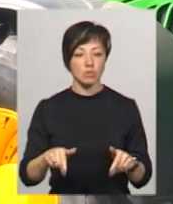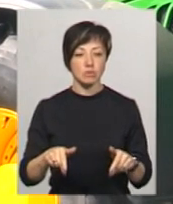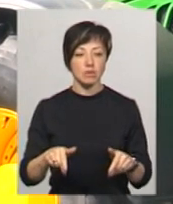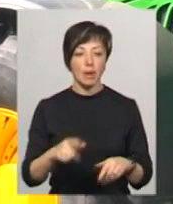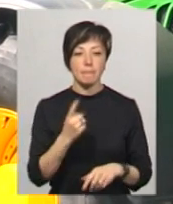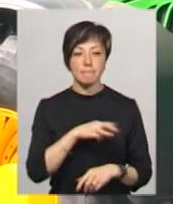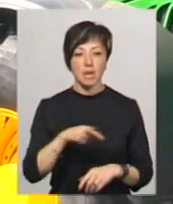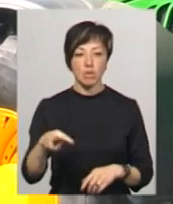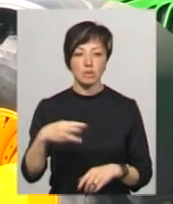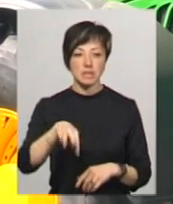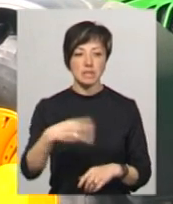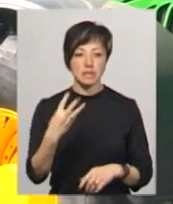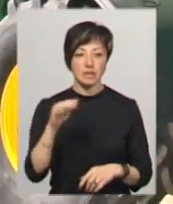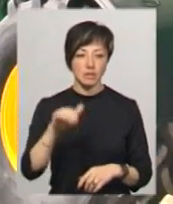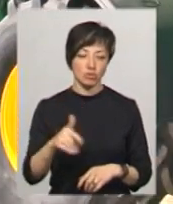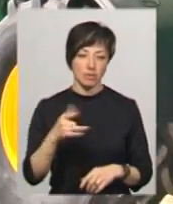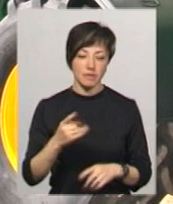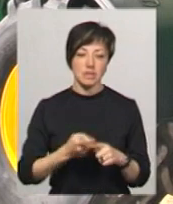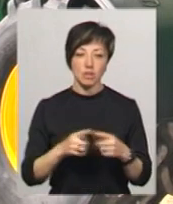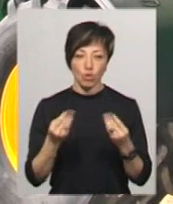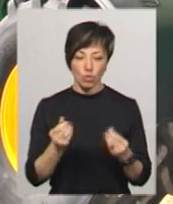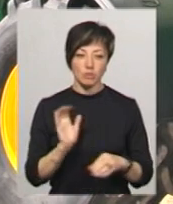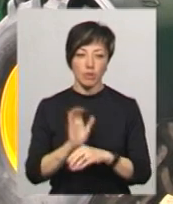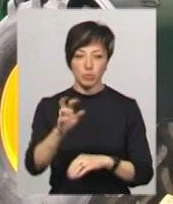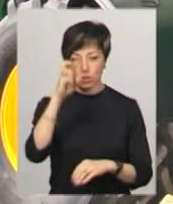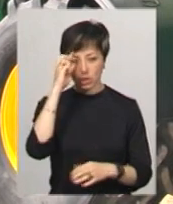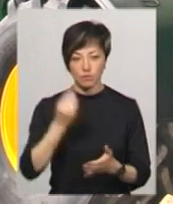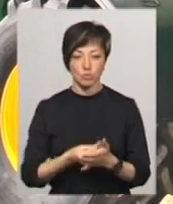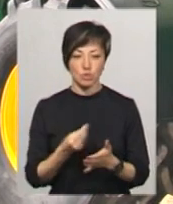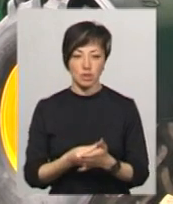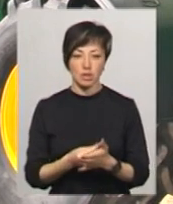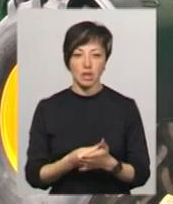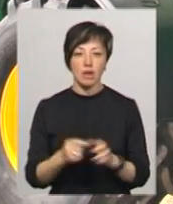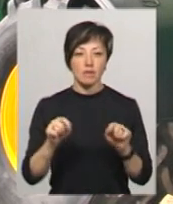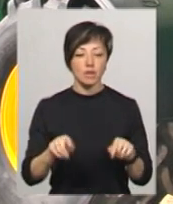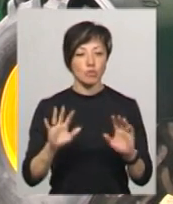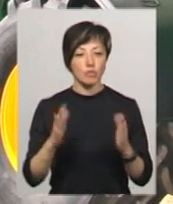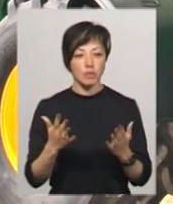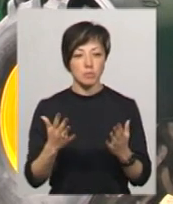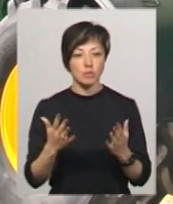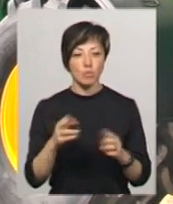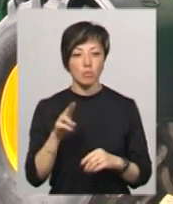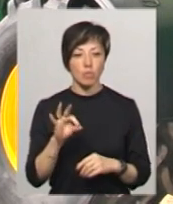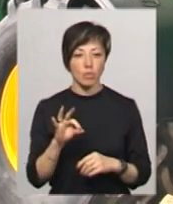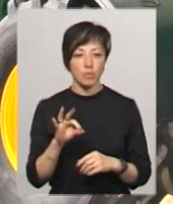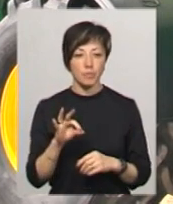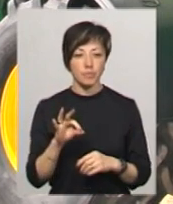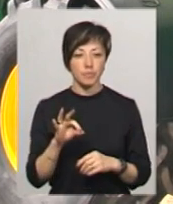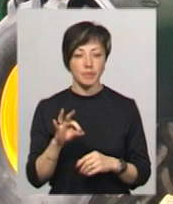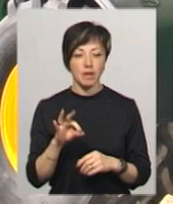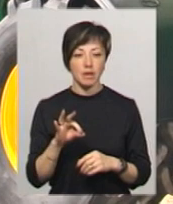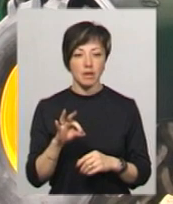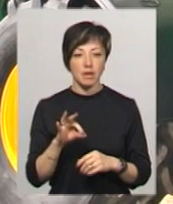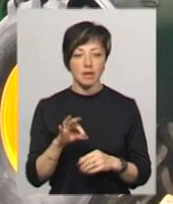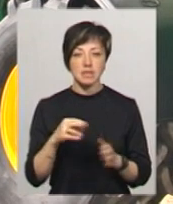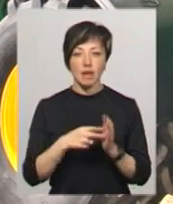мільйон 33 тисячі гривень. Ці гроші були спрямовані в державний бюджет. В даному випадку ставка